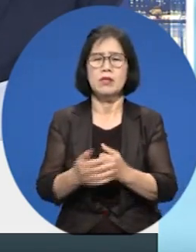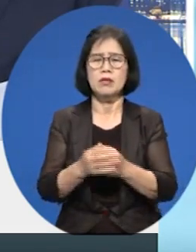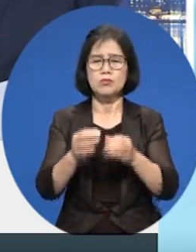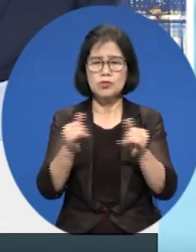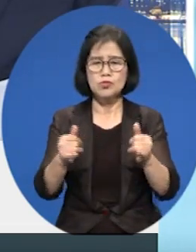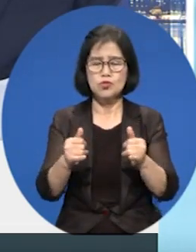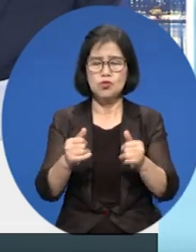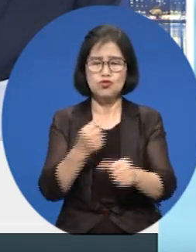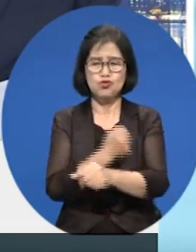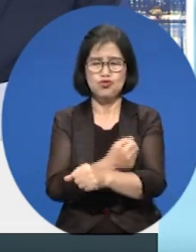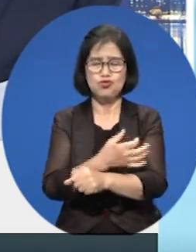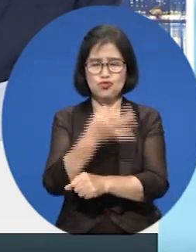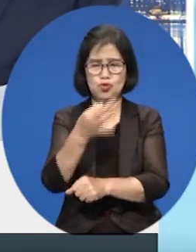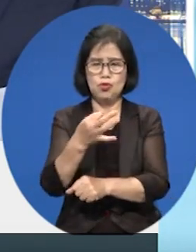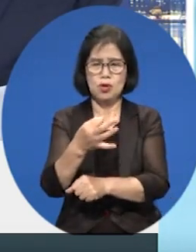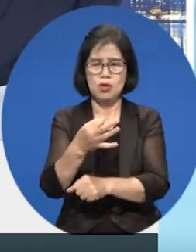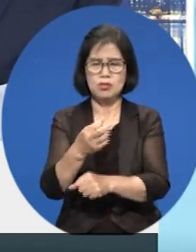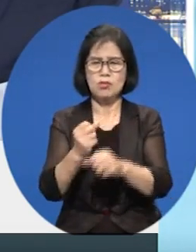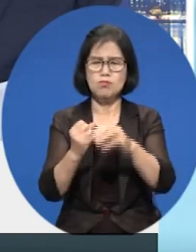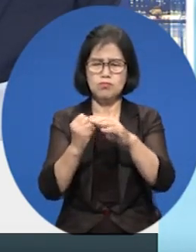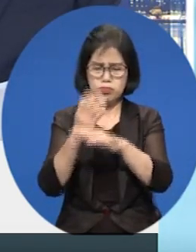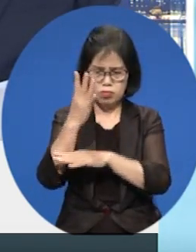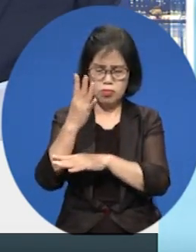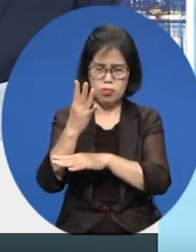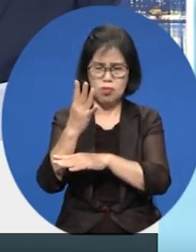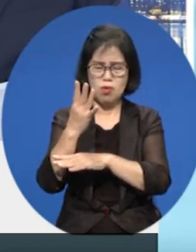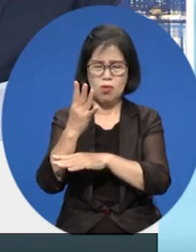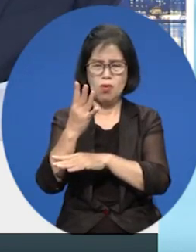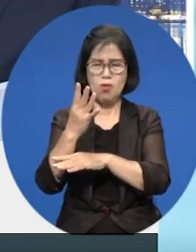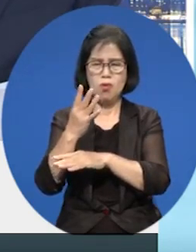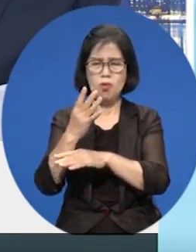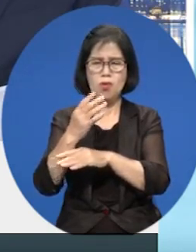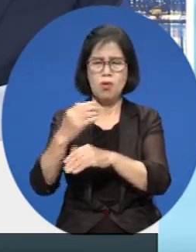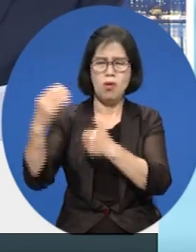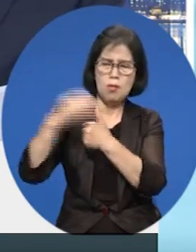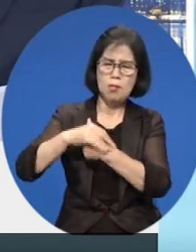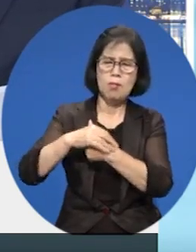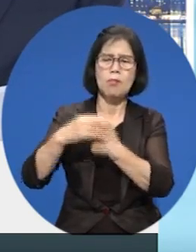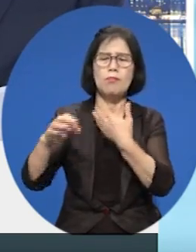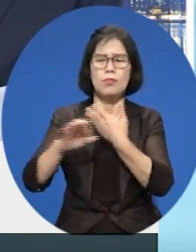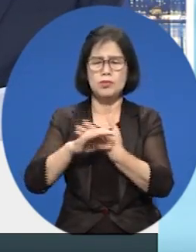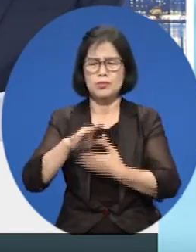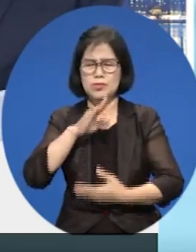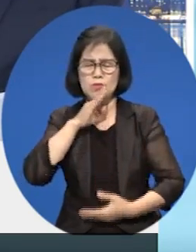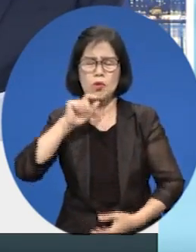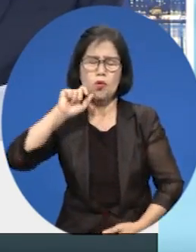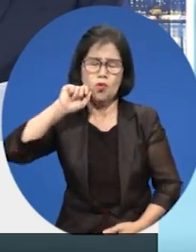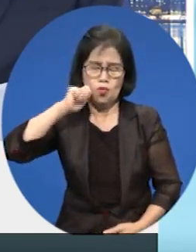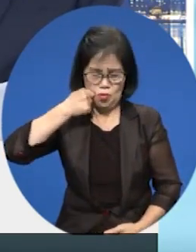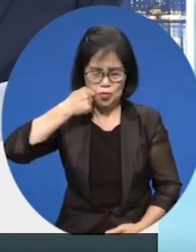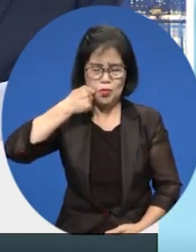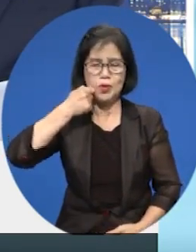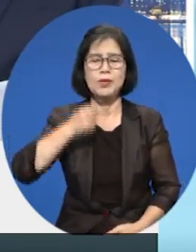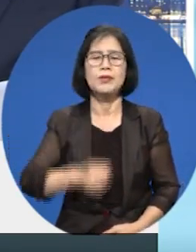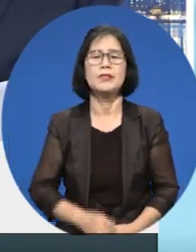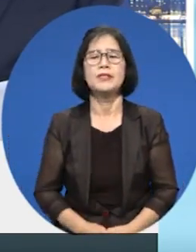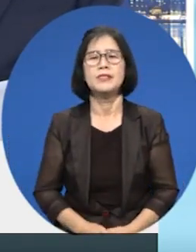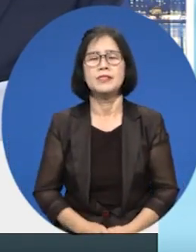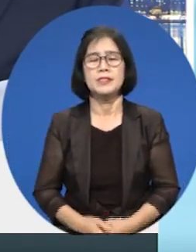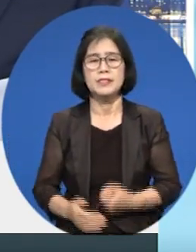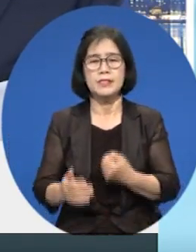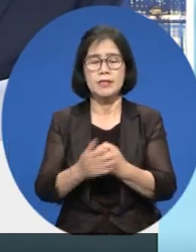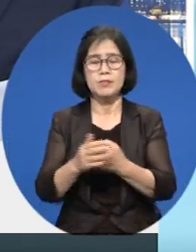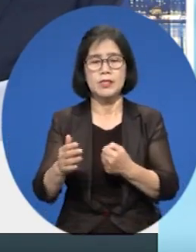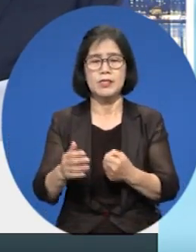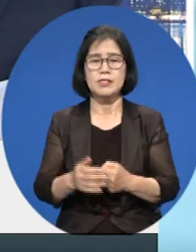수수료 까지도 과다하게 물게 되면 정말 진퇴양난에 빠지게 되는 이런 일이 다 이렇게 보고 저희는